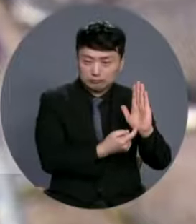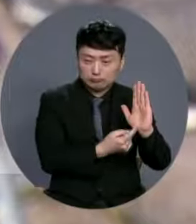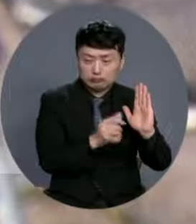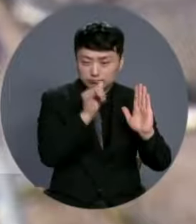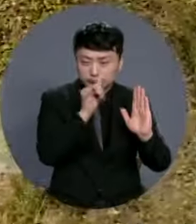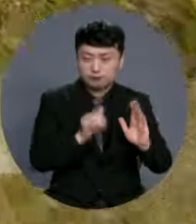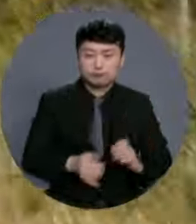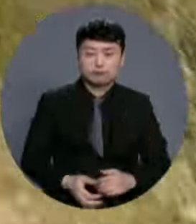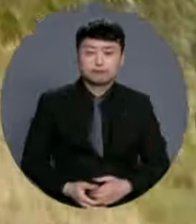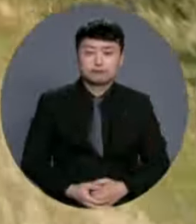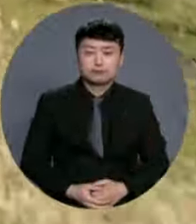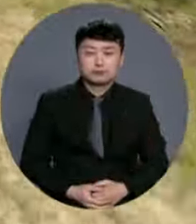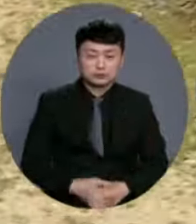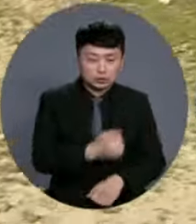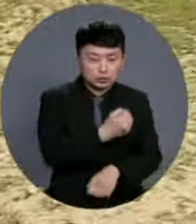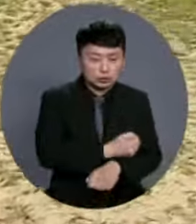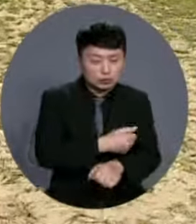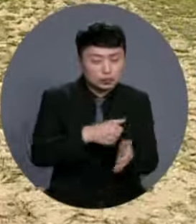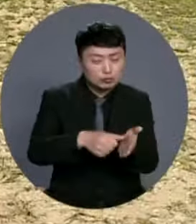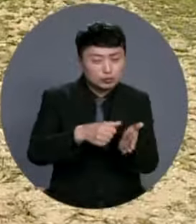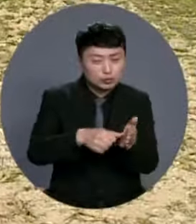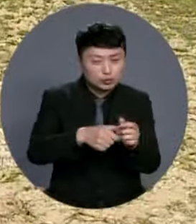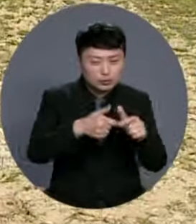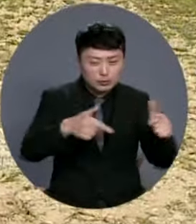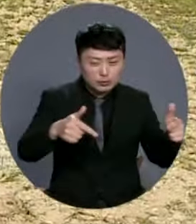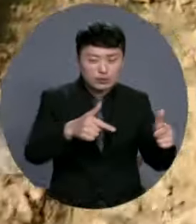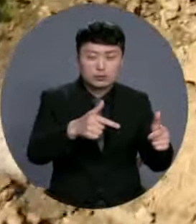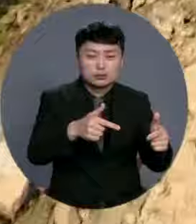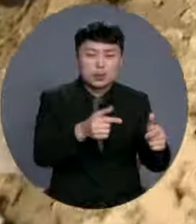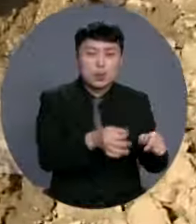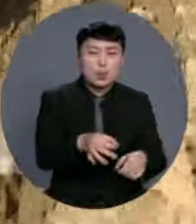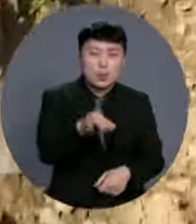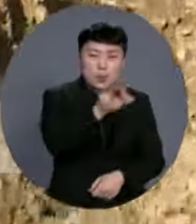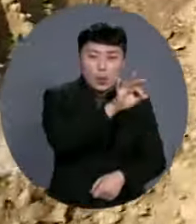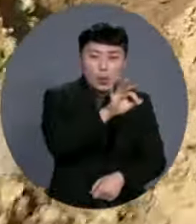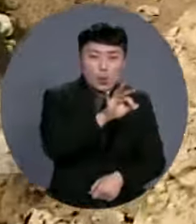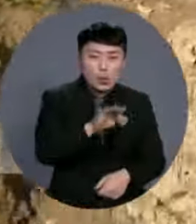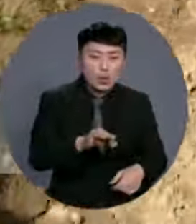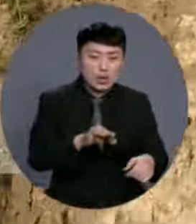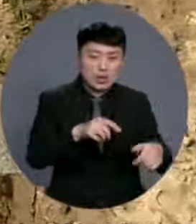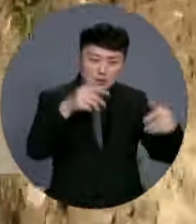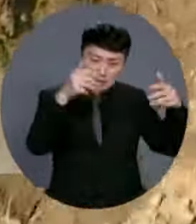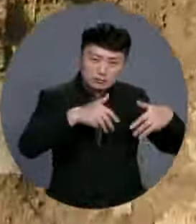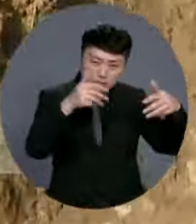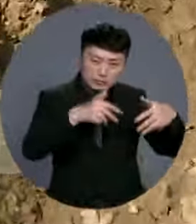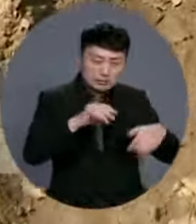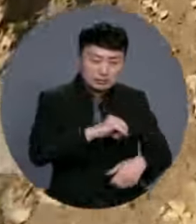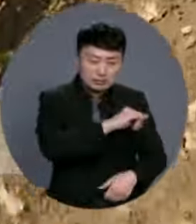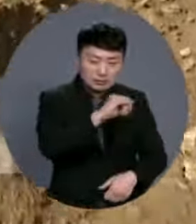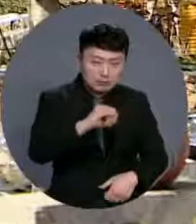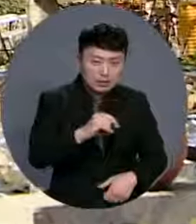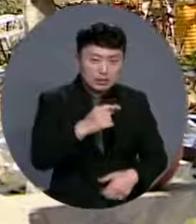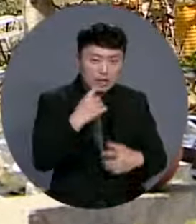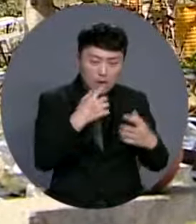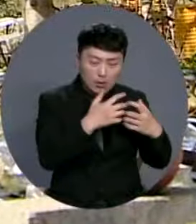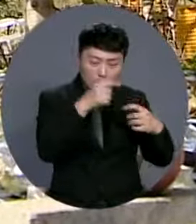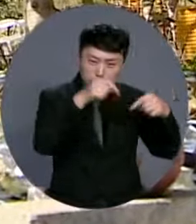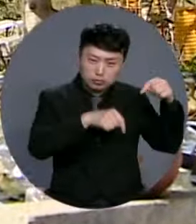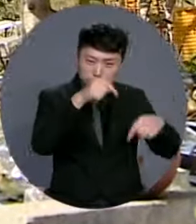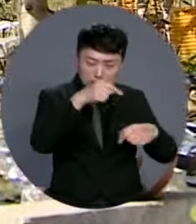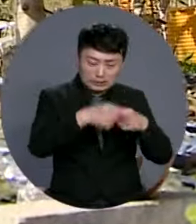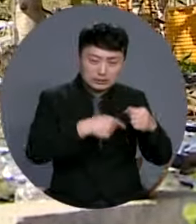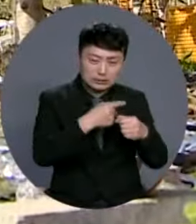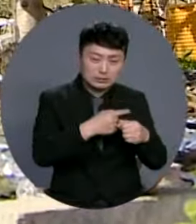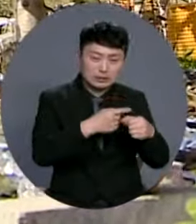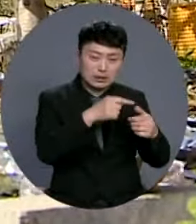있습니다. 인건비 등 생산 비용이 폭등한 데 이어 봄 냉해와 장마, 탄저병의 우박까지 1년